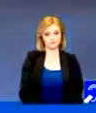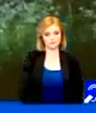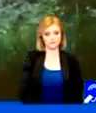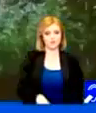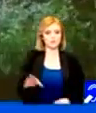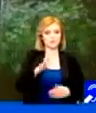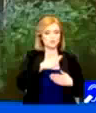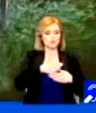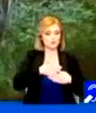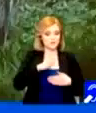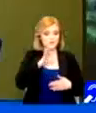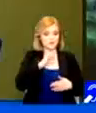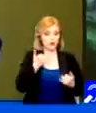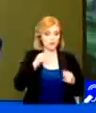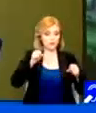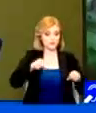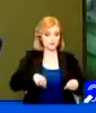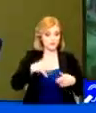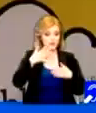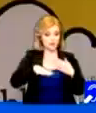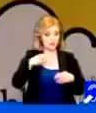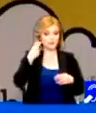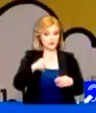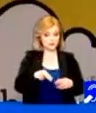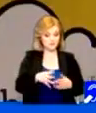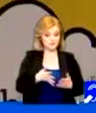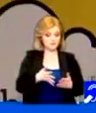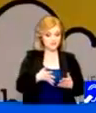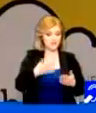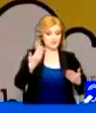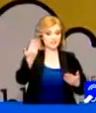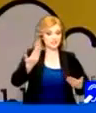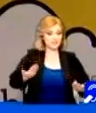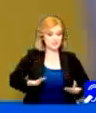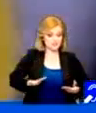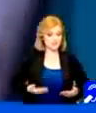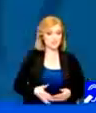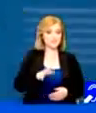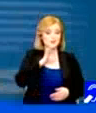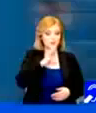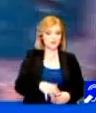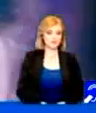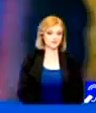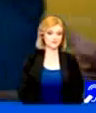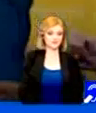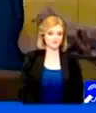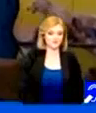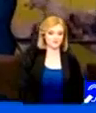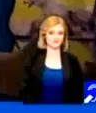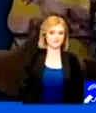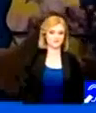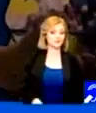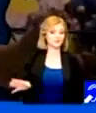Iubitorii cățeilor au acum posibilitatea să înțeleagă mai bine modul în care patrupedele văd, aud și miros lumea înconjurătoare. Totul în cadrul